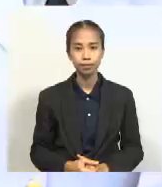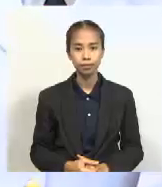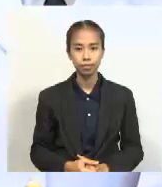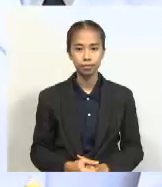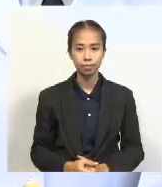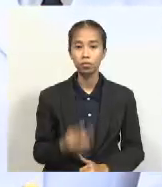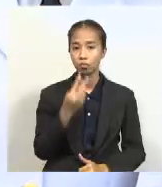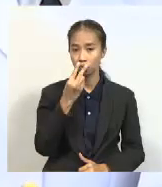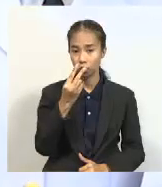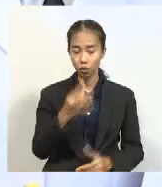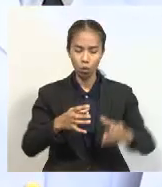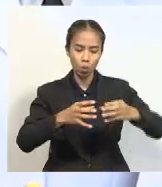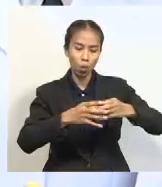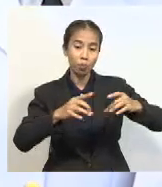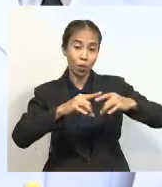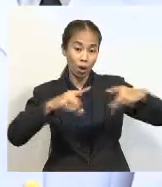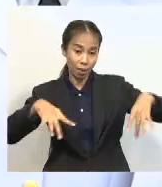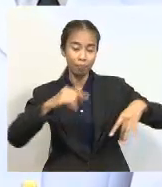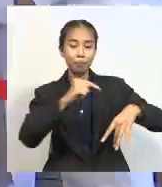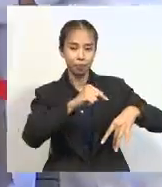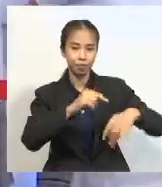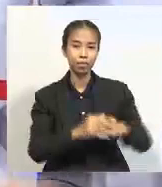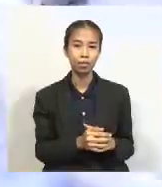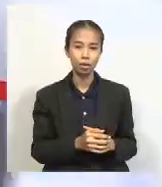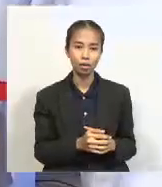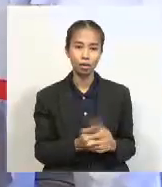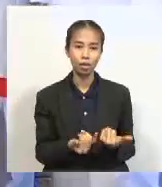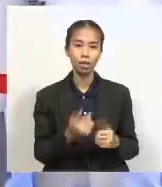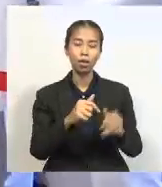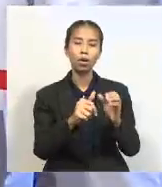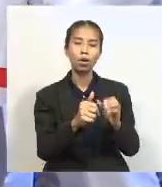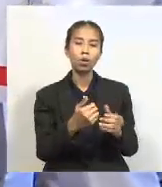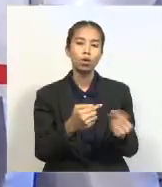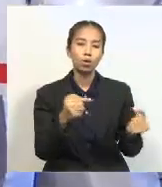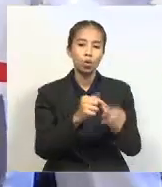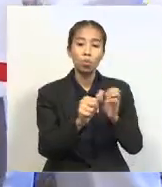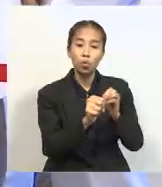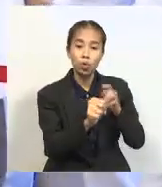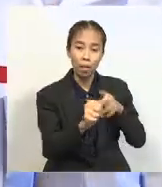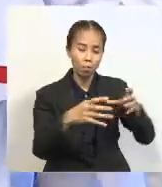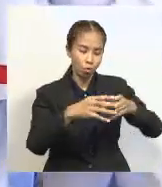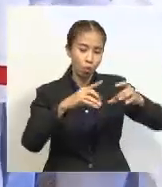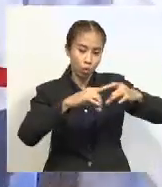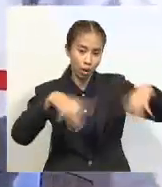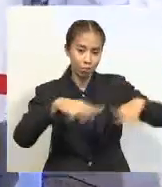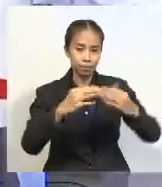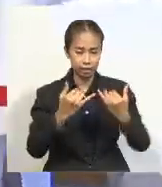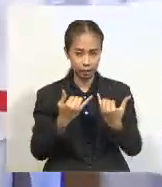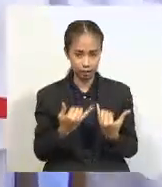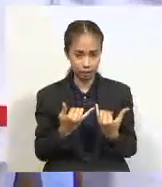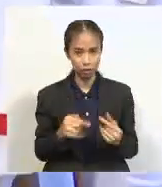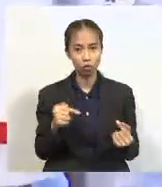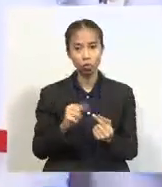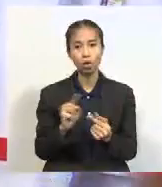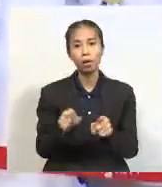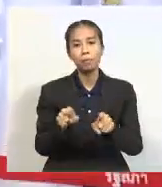ไปดูท่าทีฝ่ายค้านกันบ้างนะครับด้านนายสมพงษ์อมรวิวัฒน์ครับผู้นำฝ่ายค้านในสภาผู้แทนราษฎรเปิดเผยหลังรับพระบรมราช